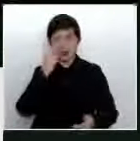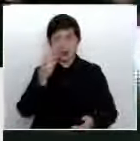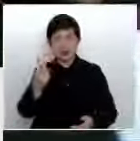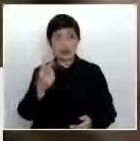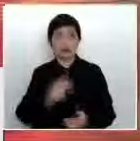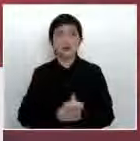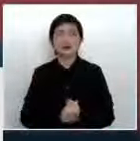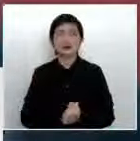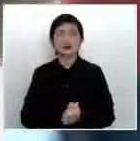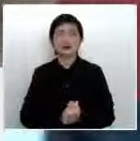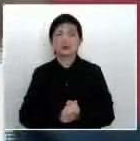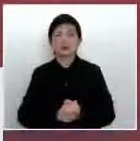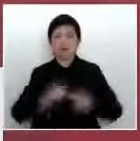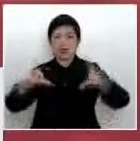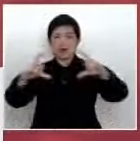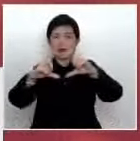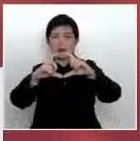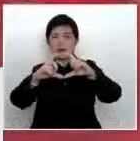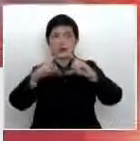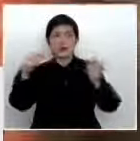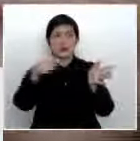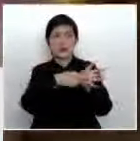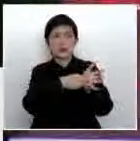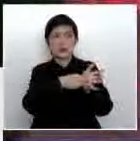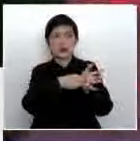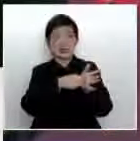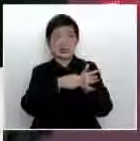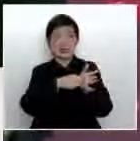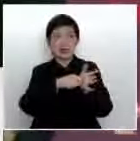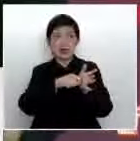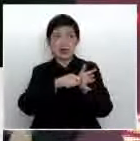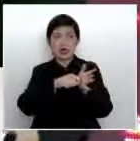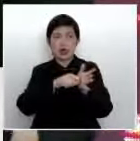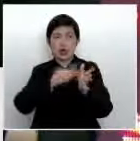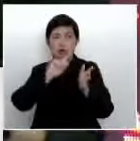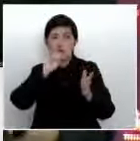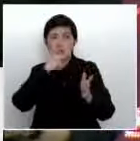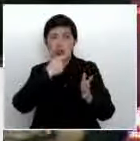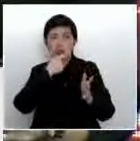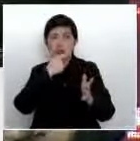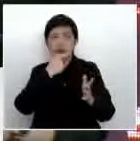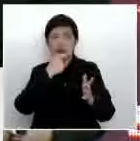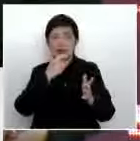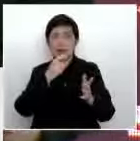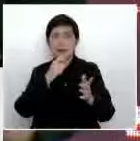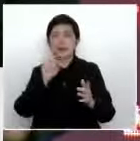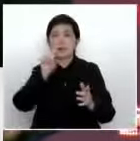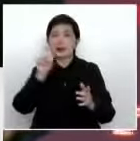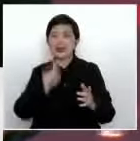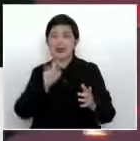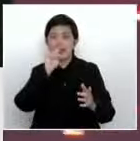terlebih dahulu masih tersegel amplopnya masih tersegel amplopnya silakan tandanya kerahasiaan dari pertanyaan ini